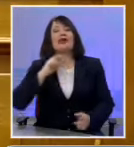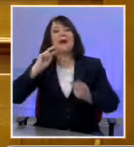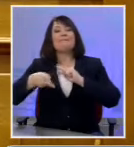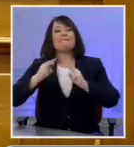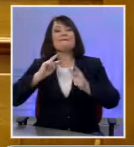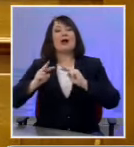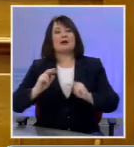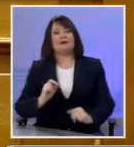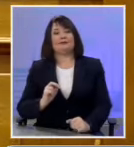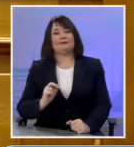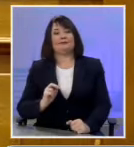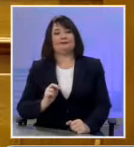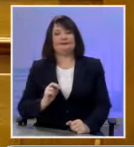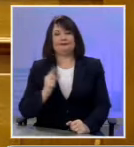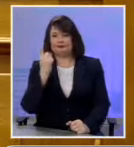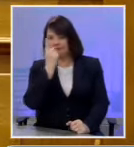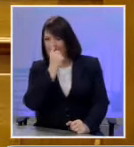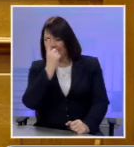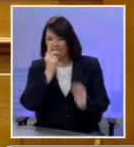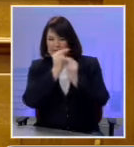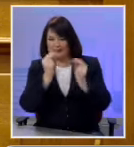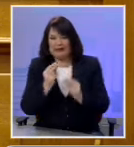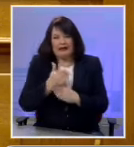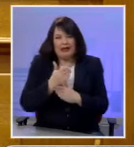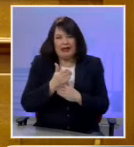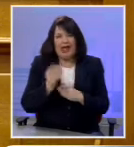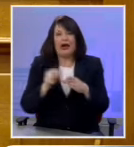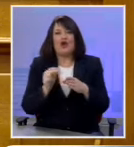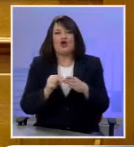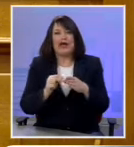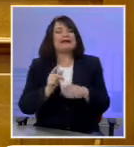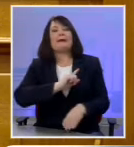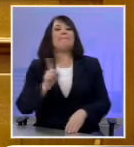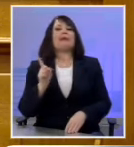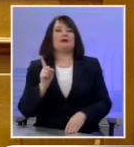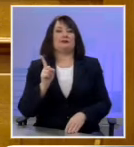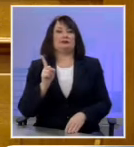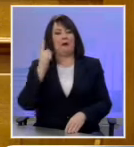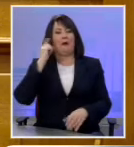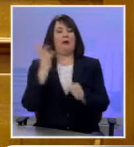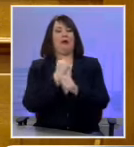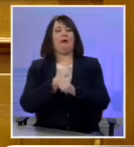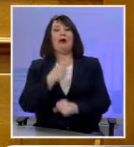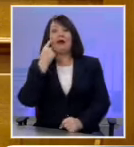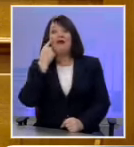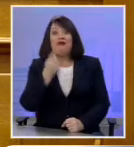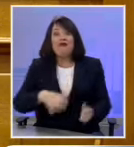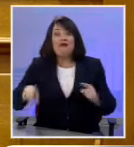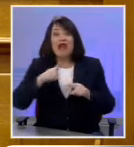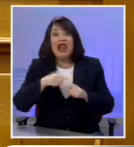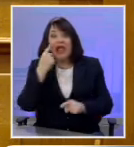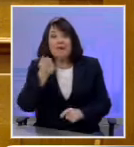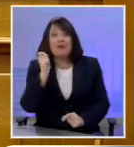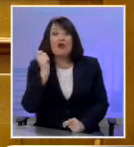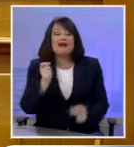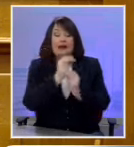απαντήσεις. Και μην κρύβεστε πίσω από τα αποτελέσματα των τελευταίων εκλογών. Σήμερα βιώνει τα αποτελέσματα αυτής της